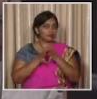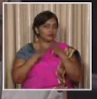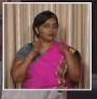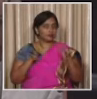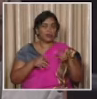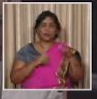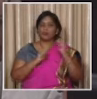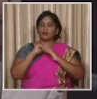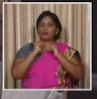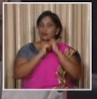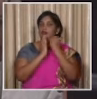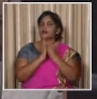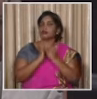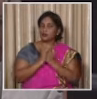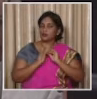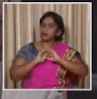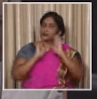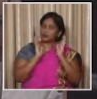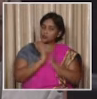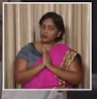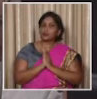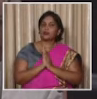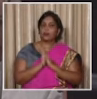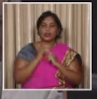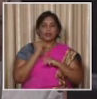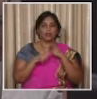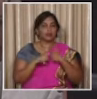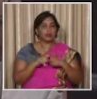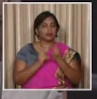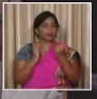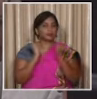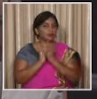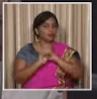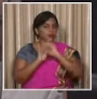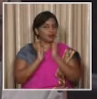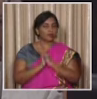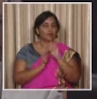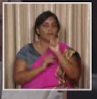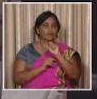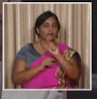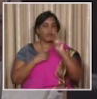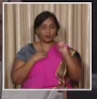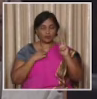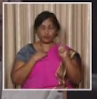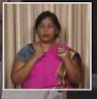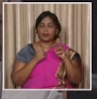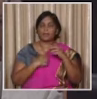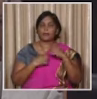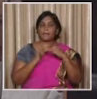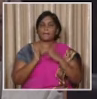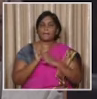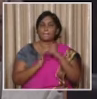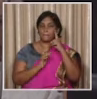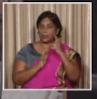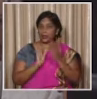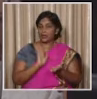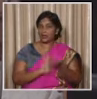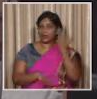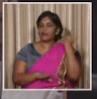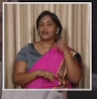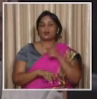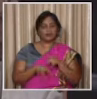ඒ වැඩපිළිවෙල යටතේ සමස්ත බදු ලිපිගොනු ගණන 2023 වසරේදී මිලියන 1කට වඩා